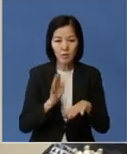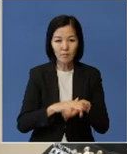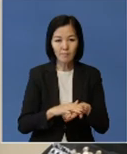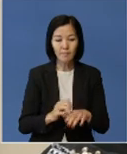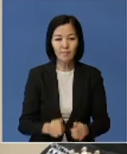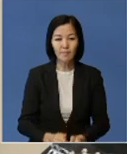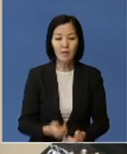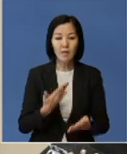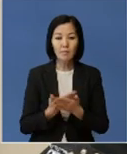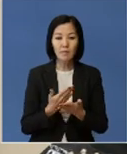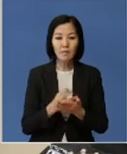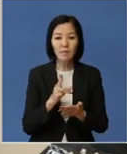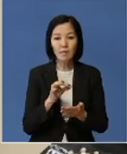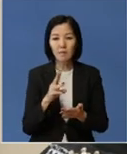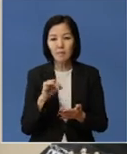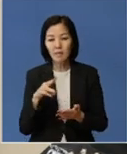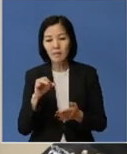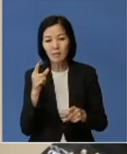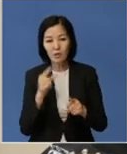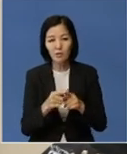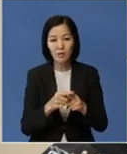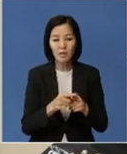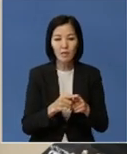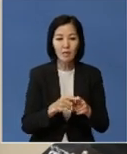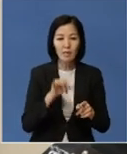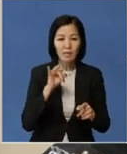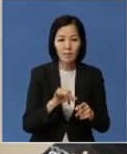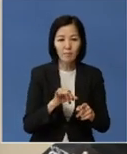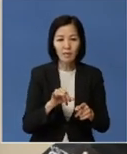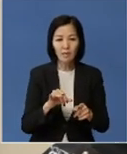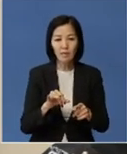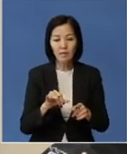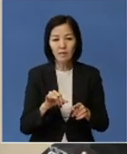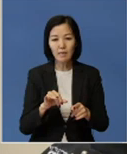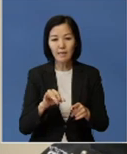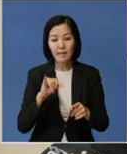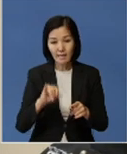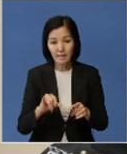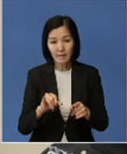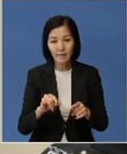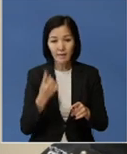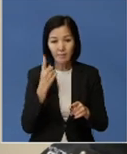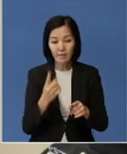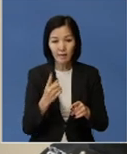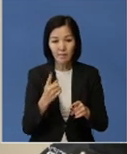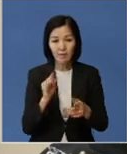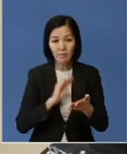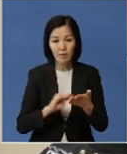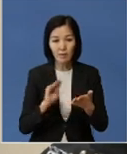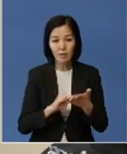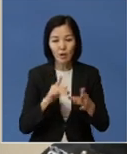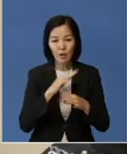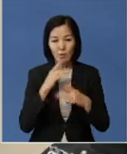комитеті дегенде жазылуында латынша и мен эні бір әріп болып жазып отырмыз. Сол тұрғысынан